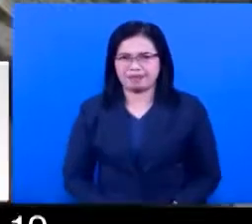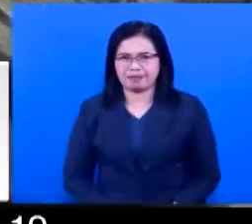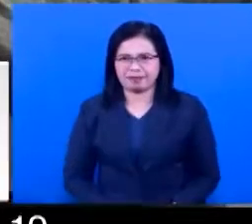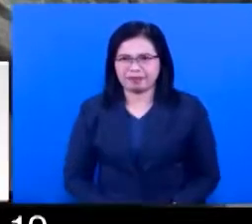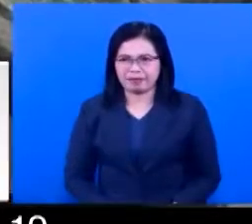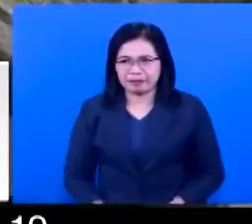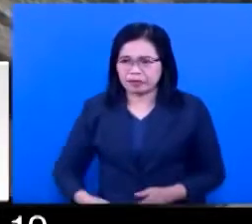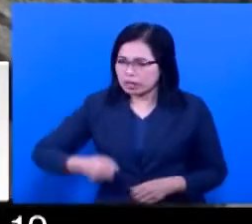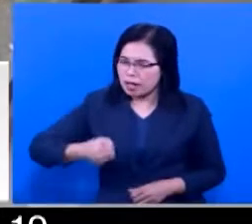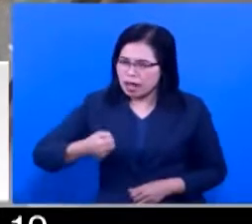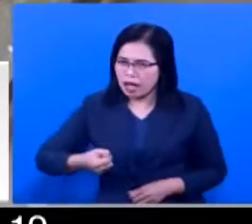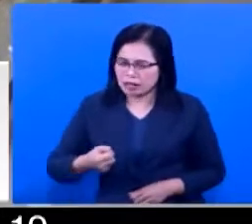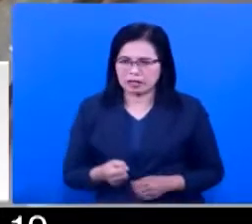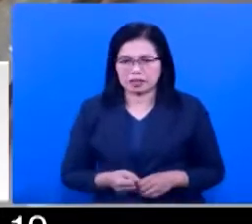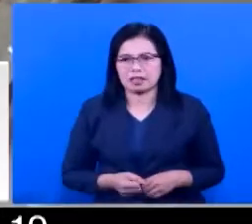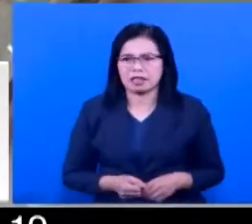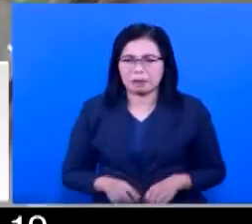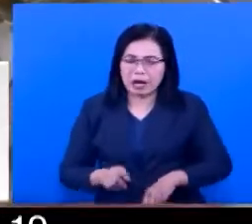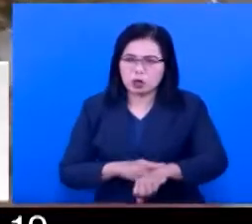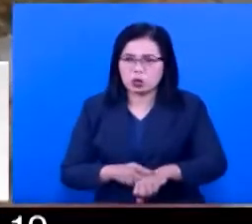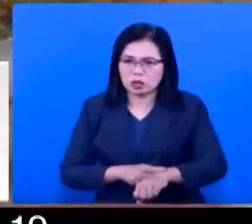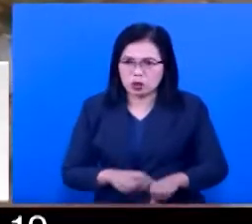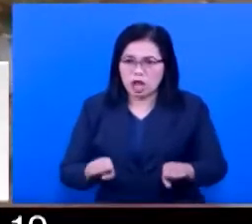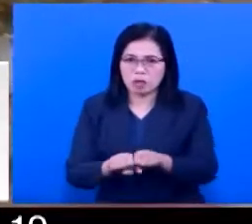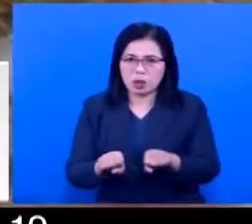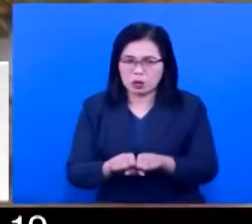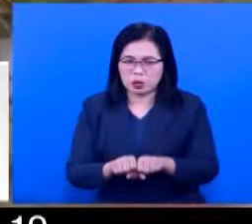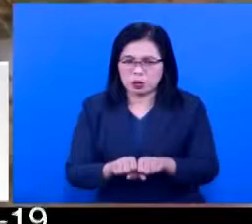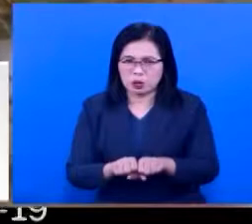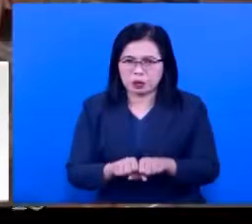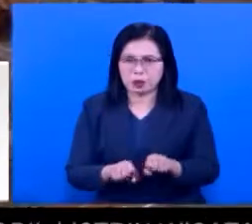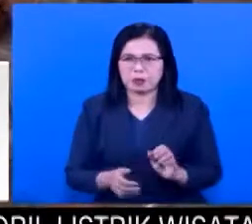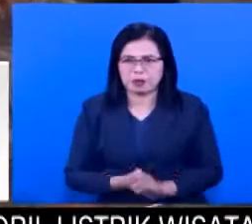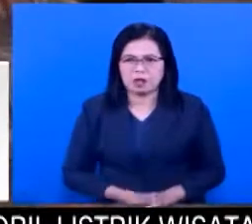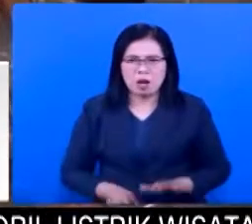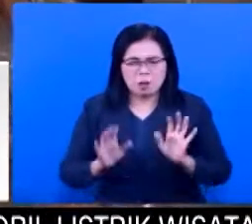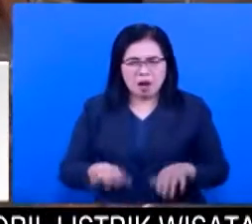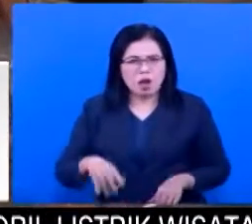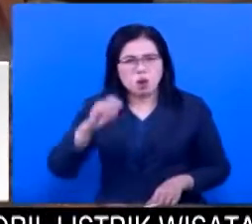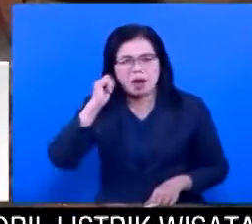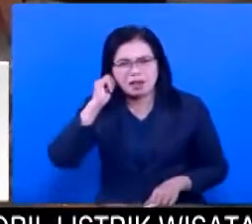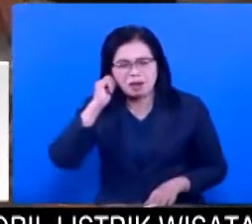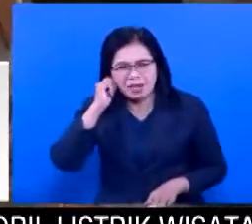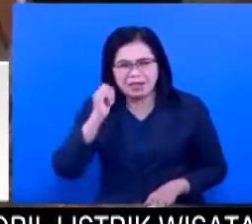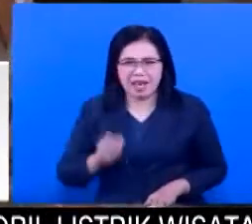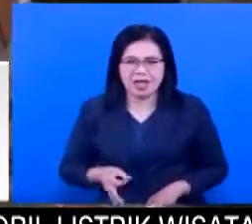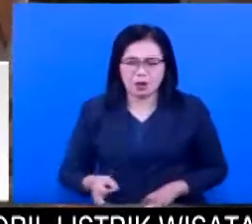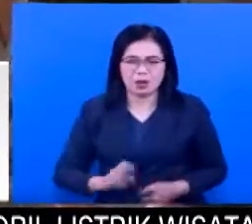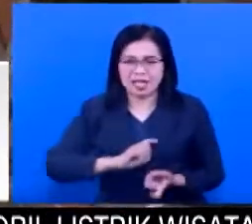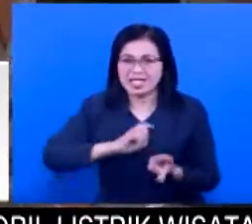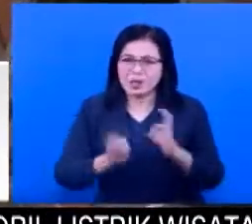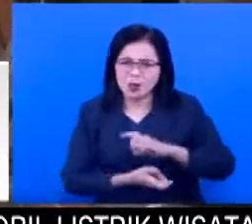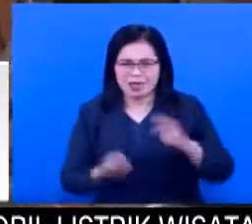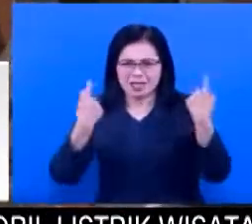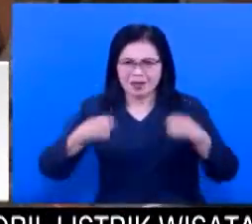Aneka tas kulit, sepatu, kain, dan pernak-pernik cantik lainnya ini merupakan hasil karya dari puluhan wanita pelaku usaha di Sidoarjo, Jawa Timur.